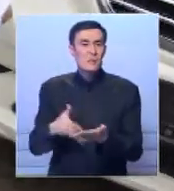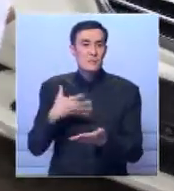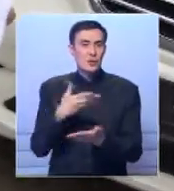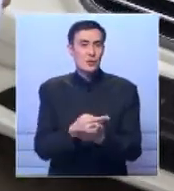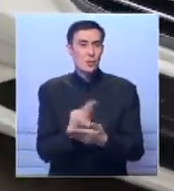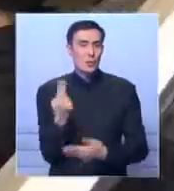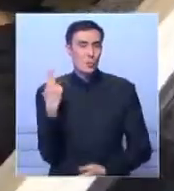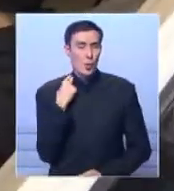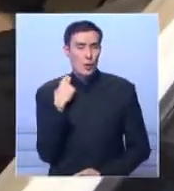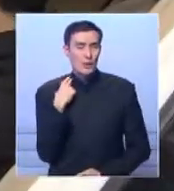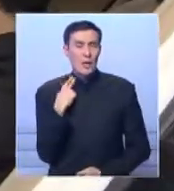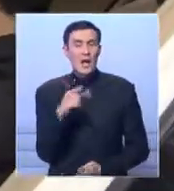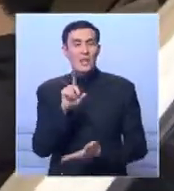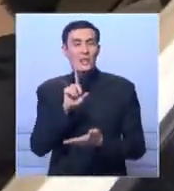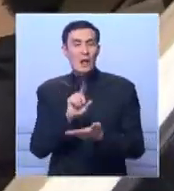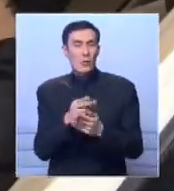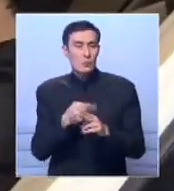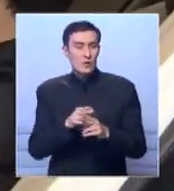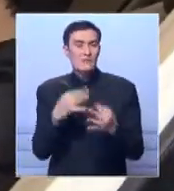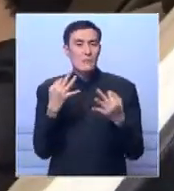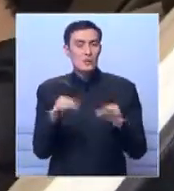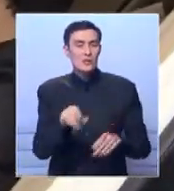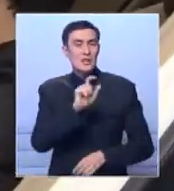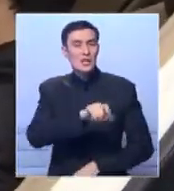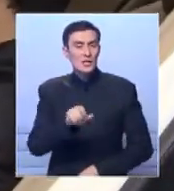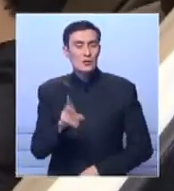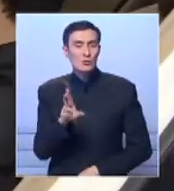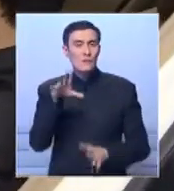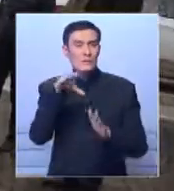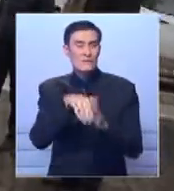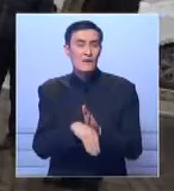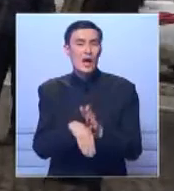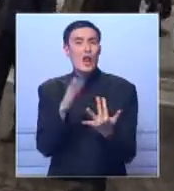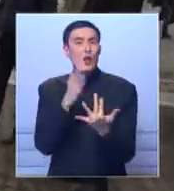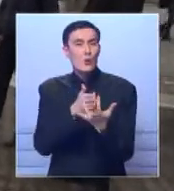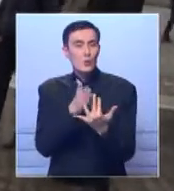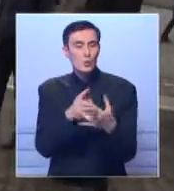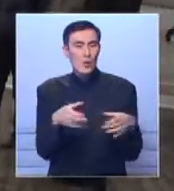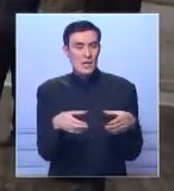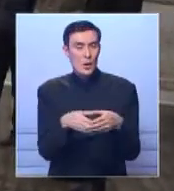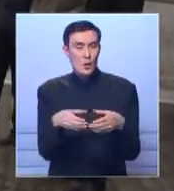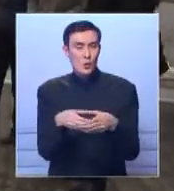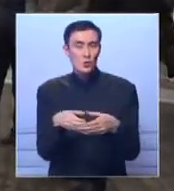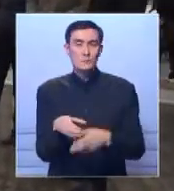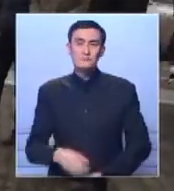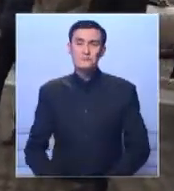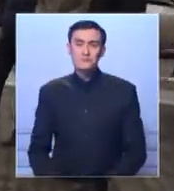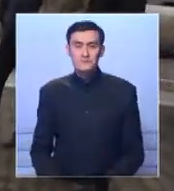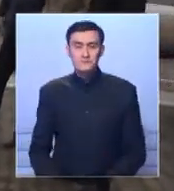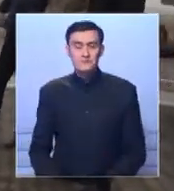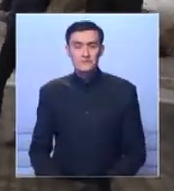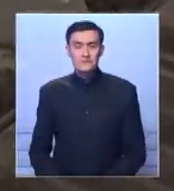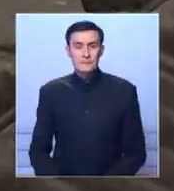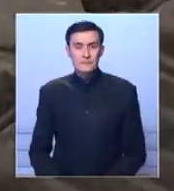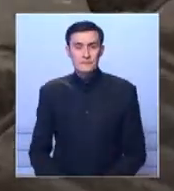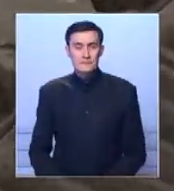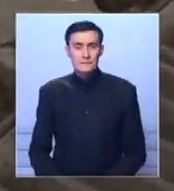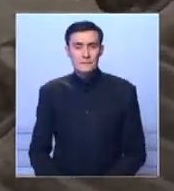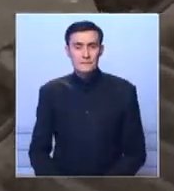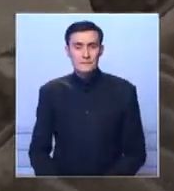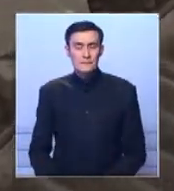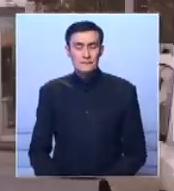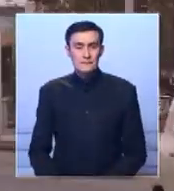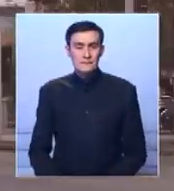долг. От налога освобождаются граждане, которые входят в так называемую льготную категорию.